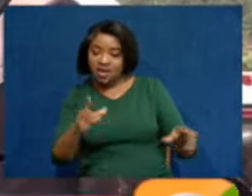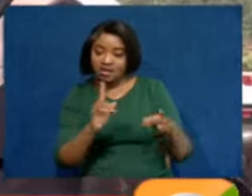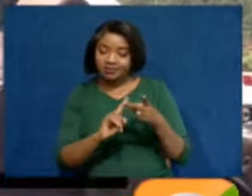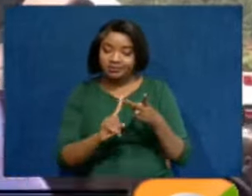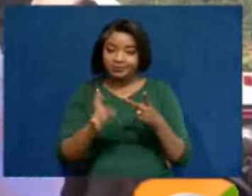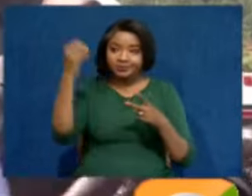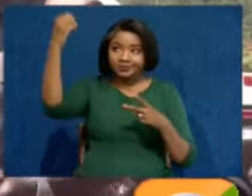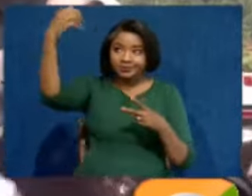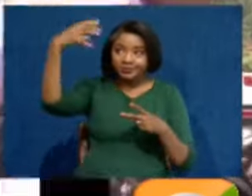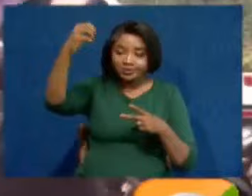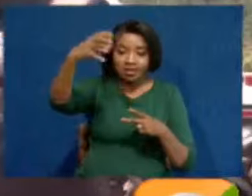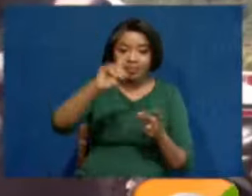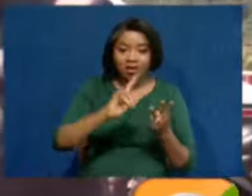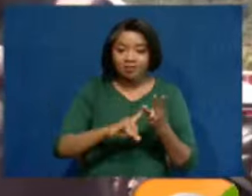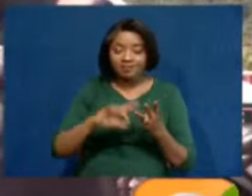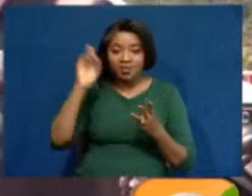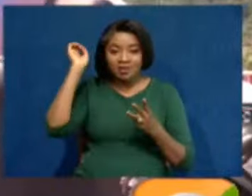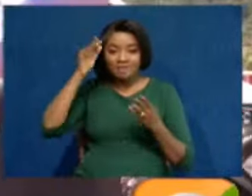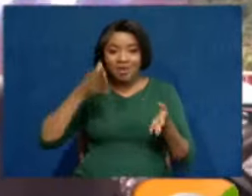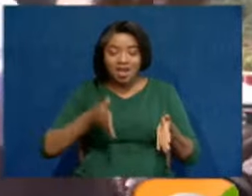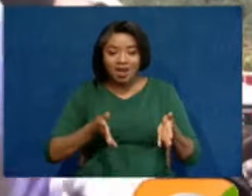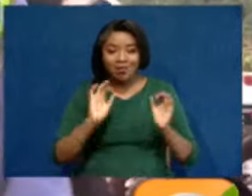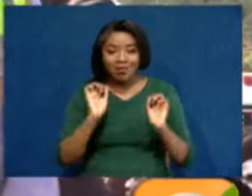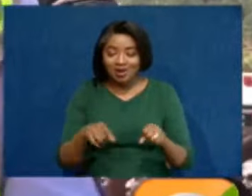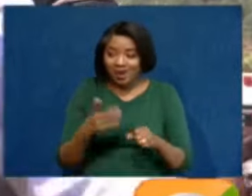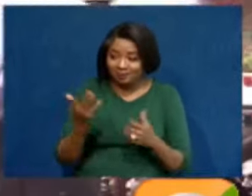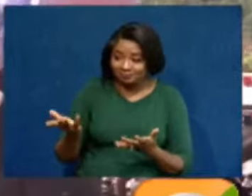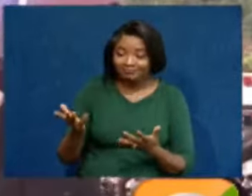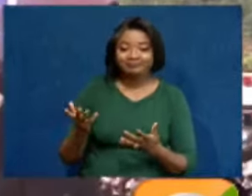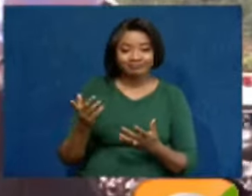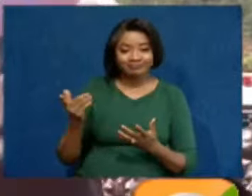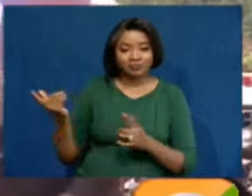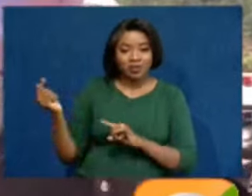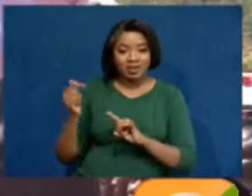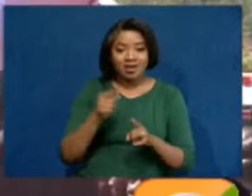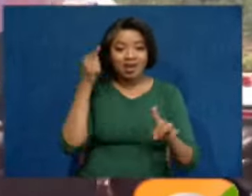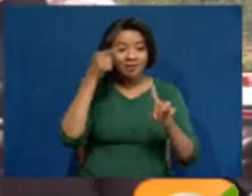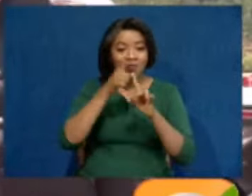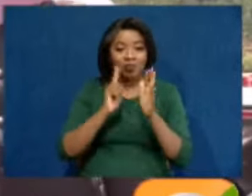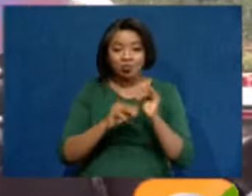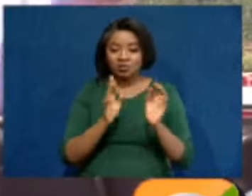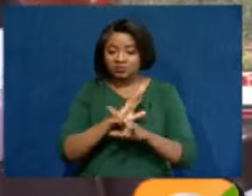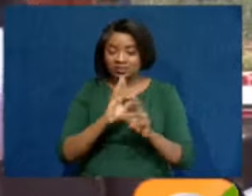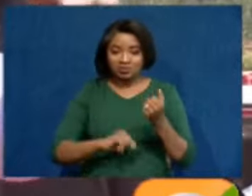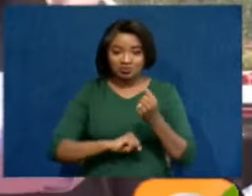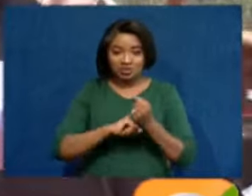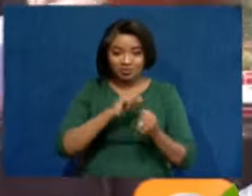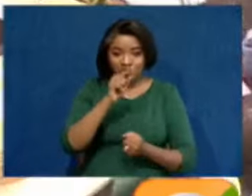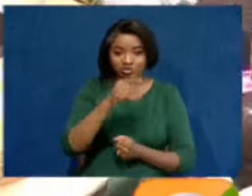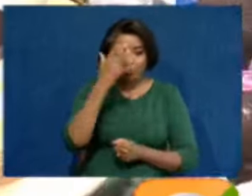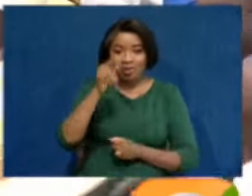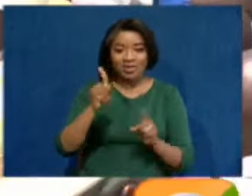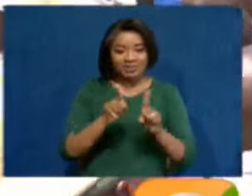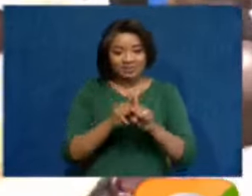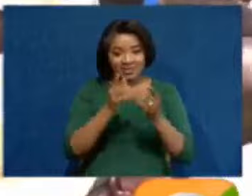ya kujenga barabara. Tumekuja hapa kurudisha mkono kwa sababu hata nyinyi mlituunga mkono.